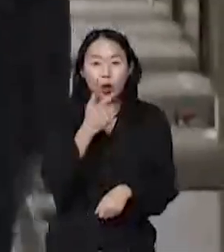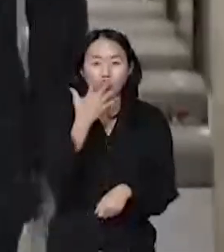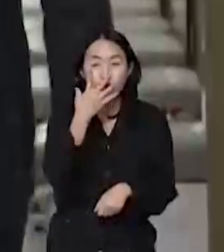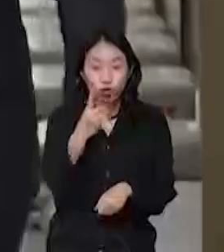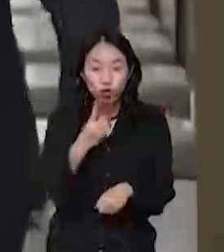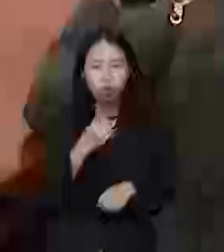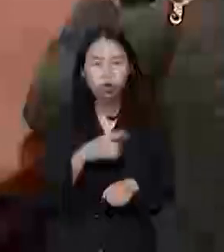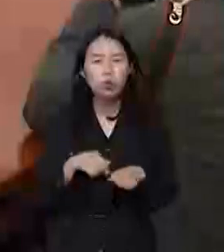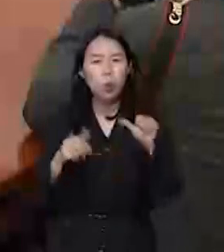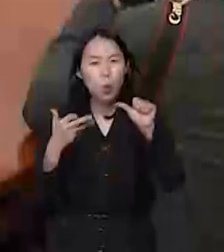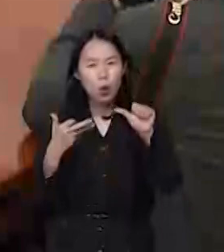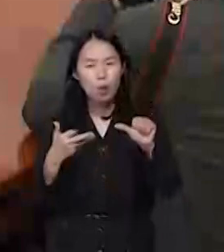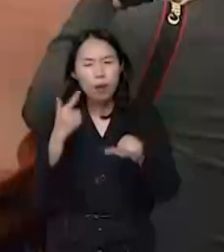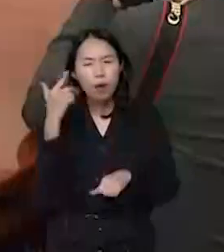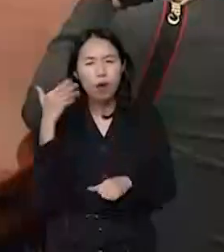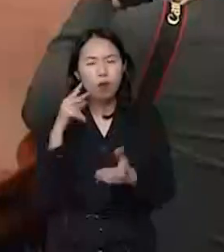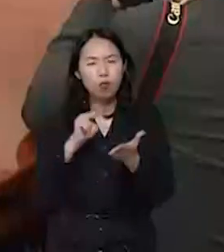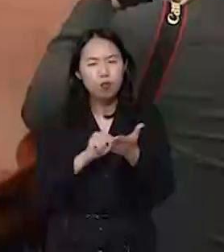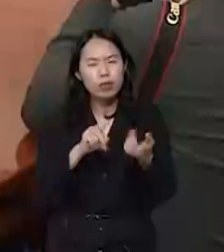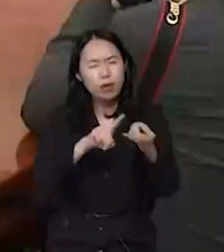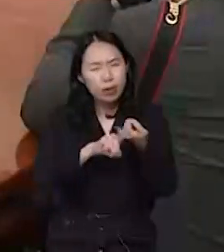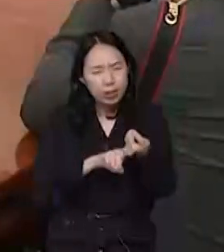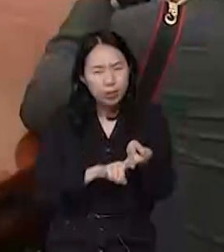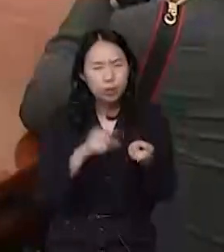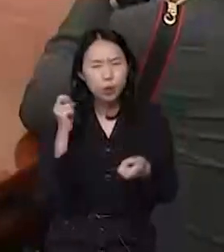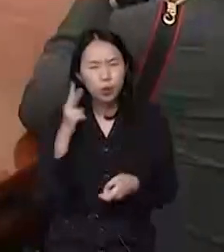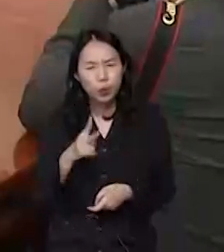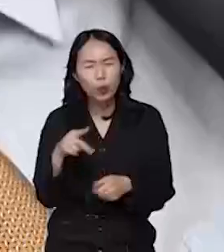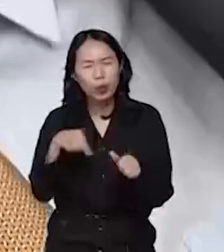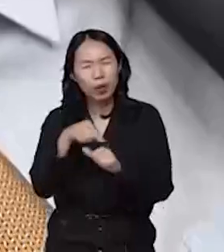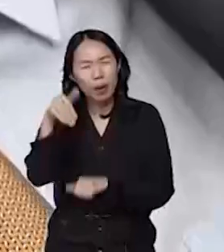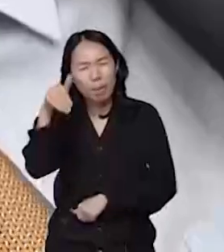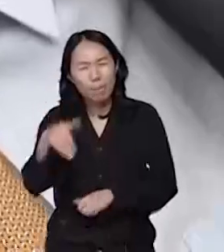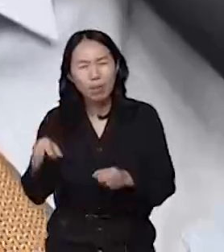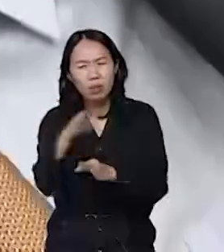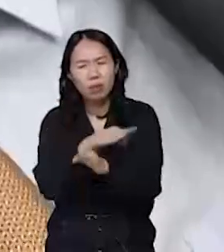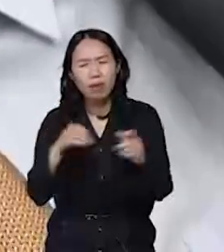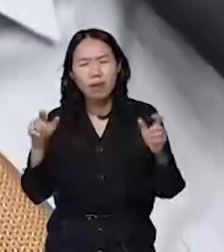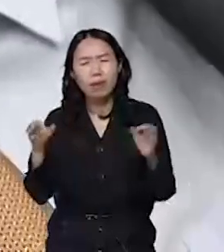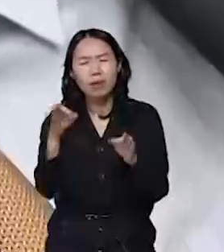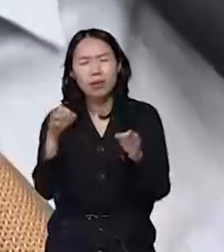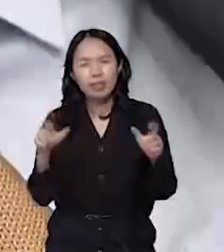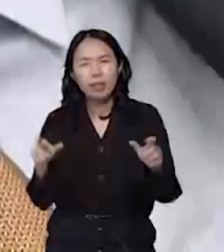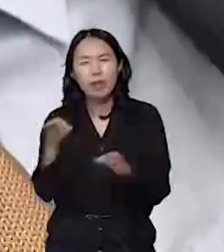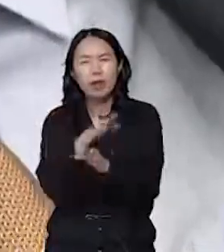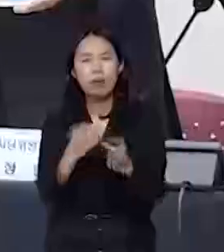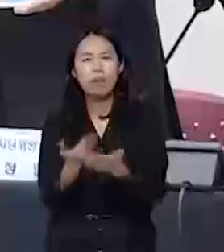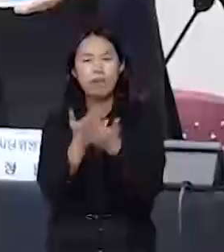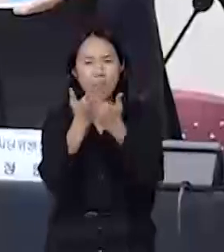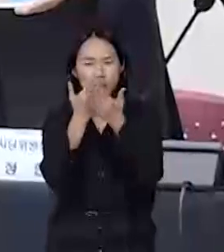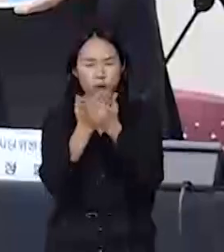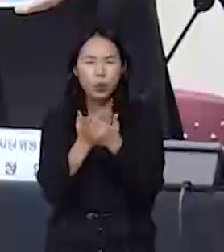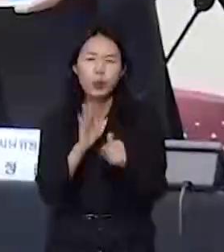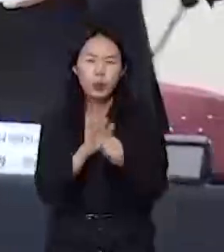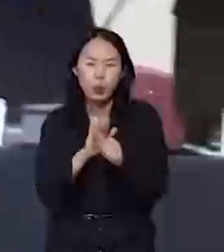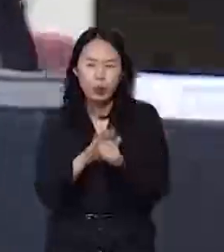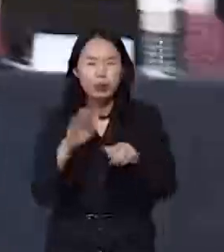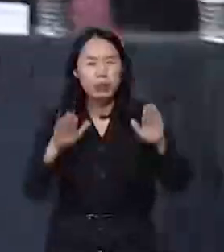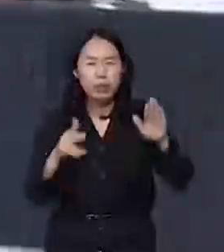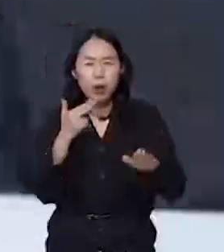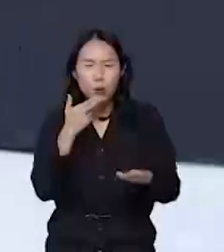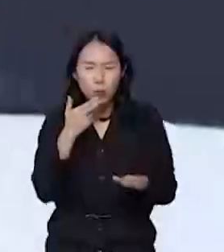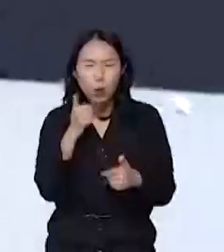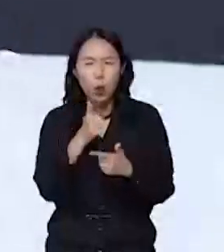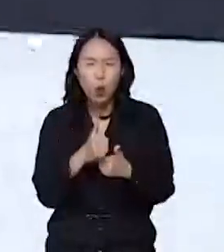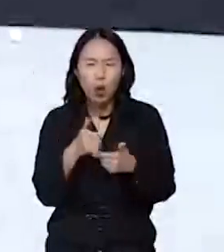5.18과 같은 과거사에 대한 지속적인 관심, 낙후된 지역경제 발전을 위한 실질적 지원, 그리고 차별 없는